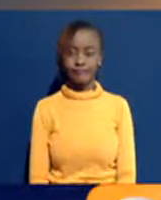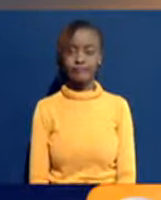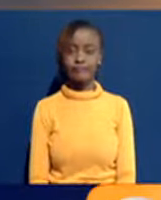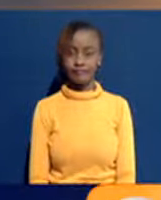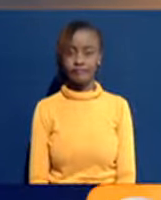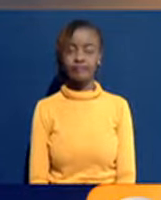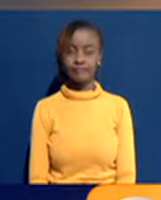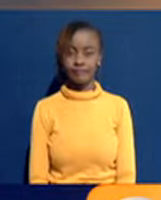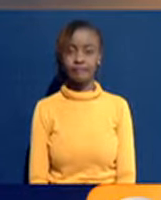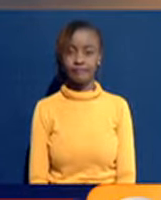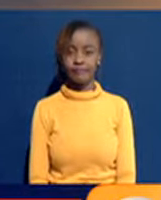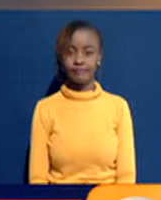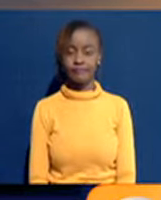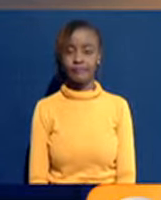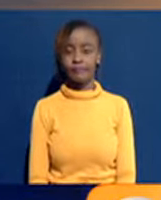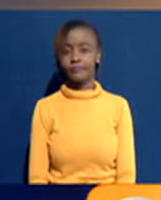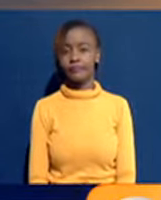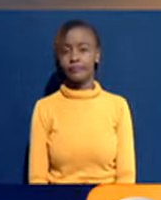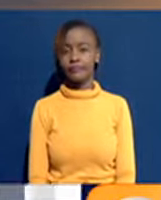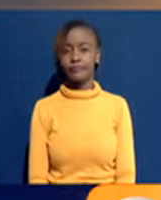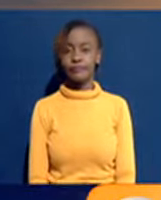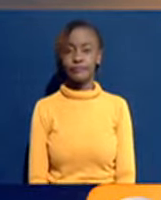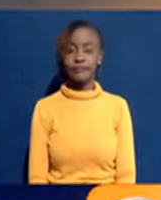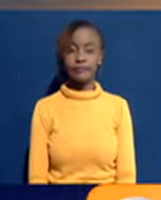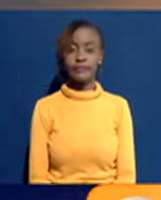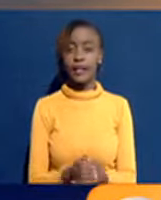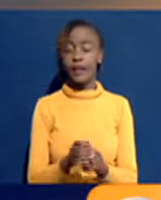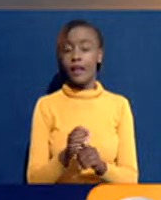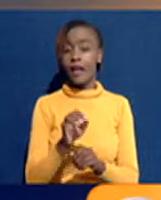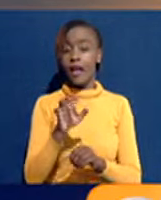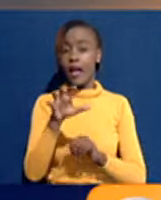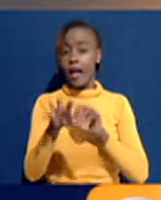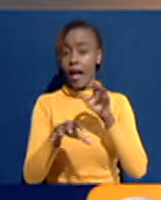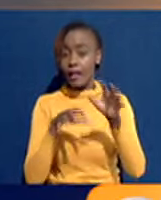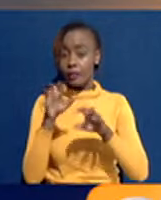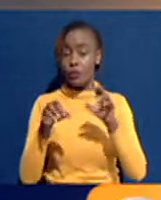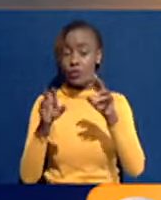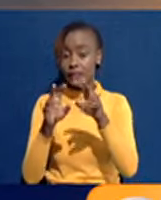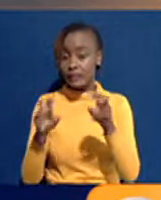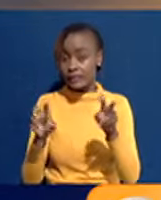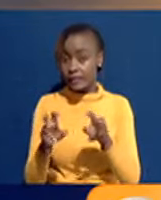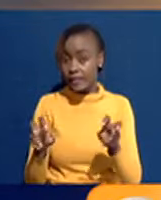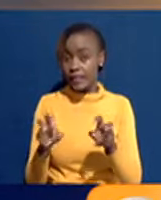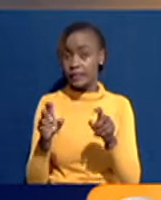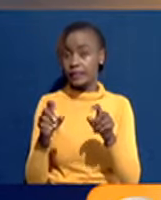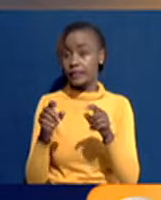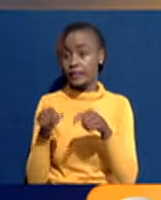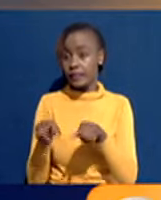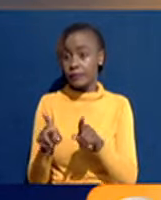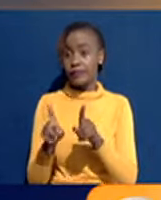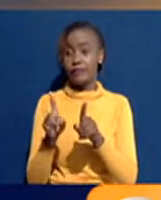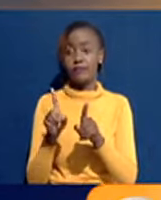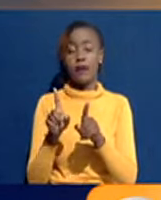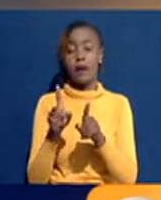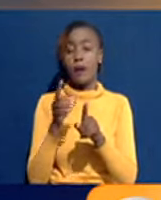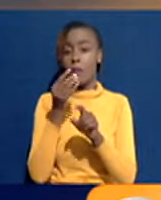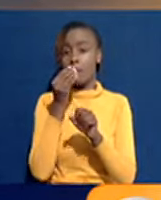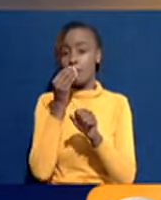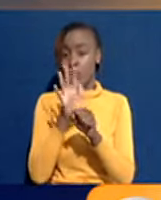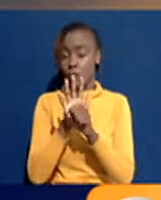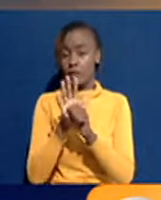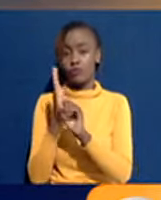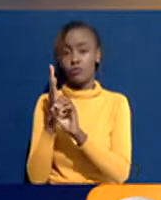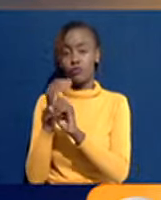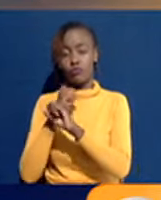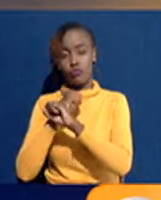Na mtazamaji, taasisi ya utafiti na mafunzo ya wanyamapori imejihusisha katika mpango wa kuhifadhi mbuga za wanyama nchini kuzuia